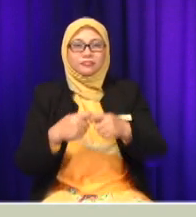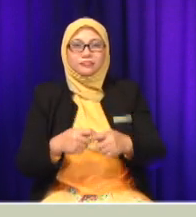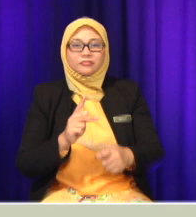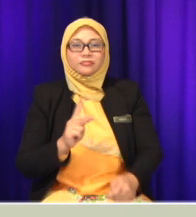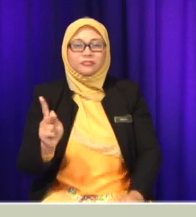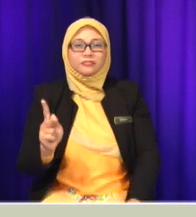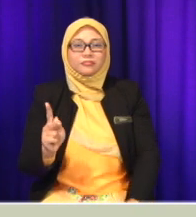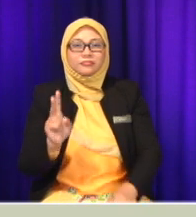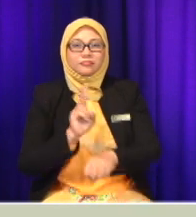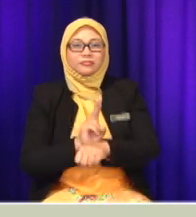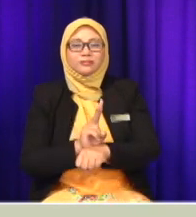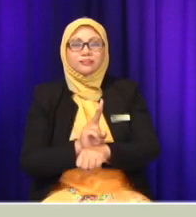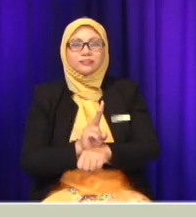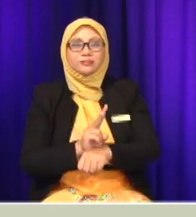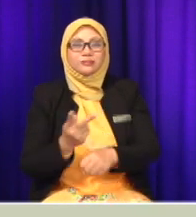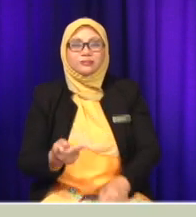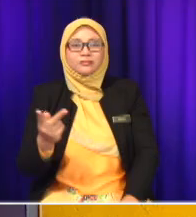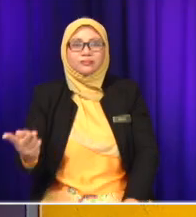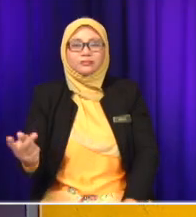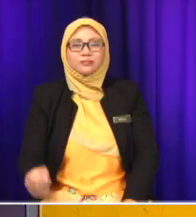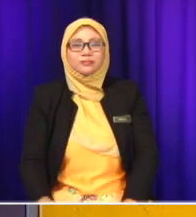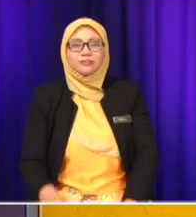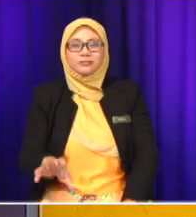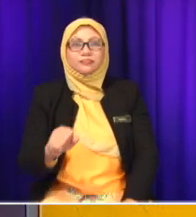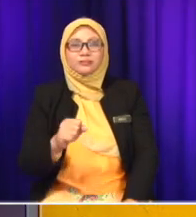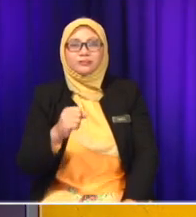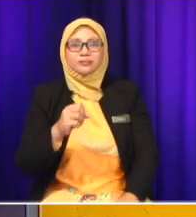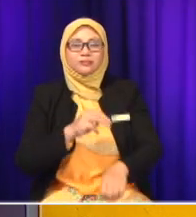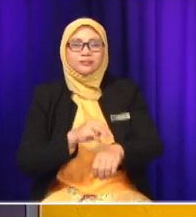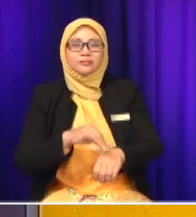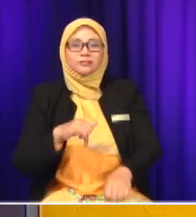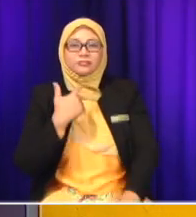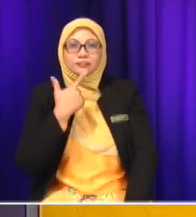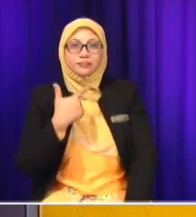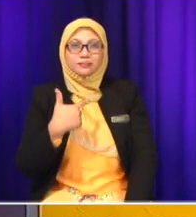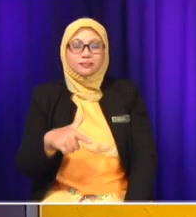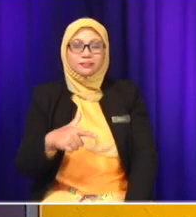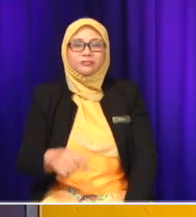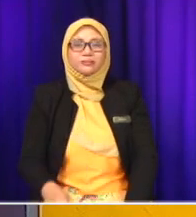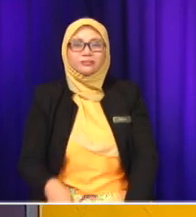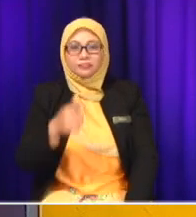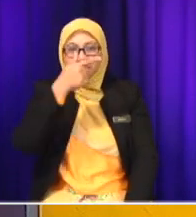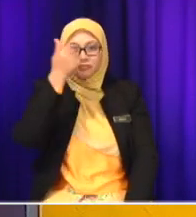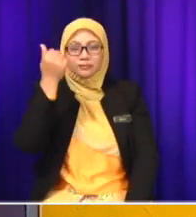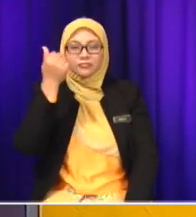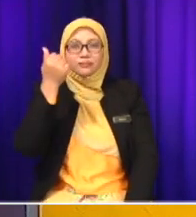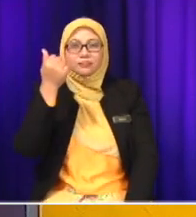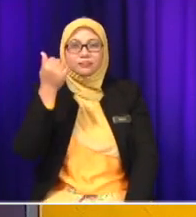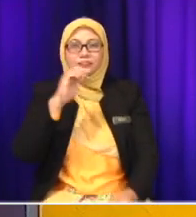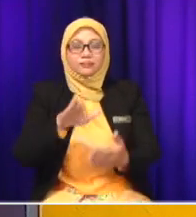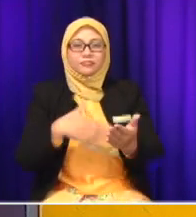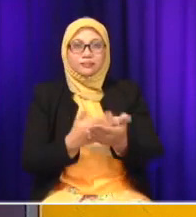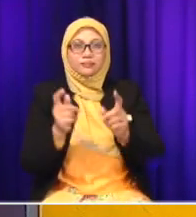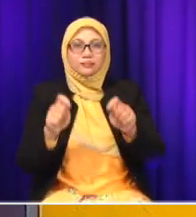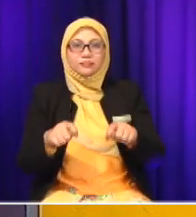baik di sini yang saya kata tadi mengambil masa yang agak lama kerana apa setiap komponen yang ada dalam Enjin tersebut kita perlu uji sama ada dia berada dalam